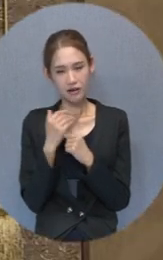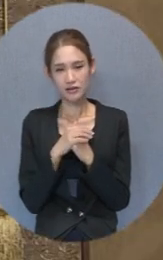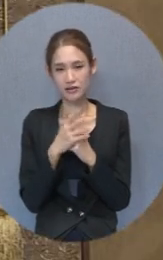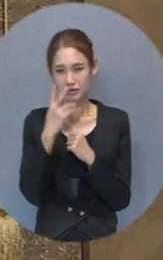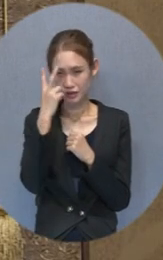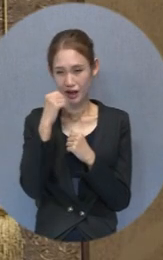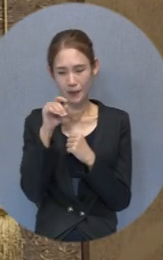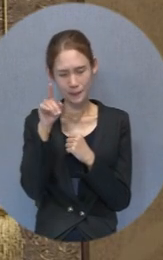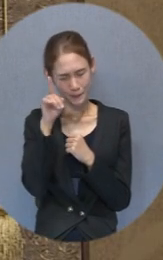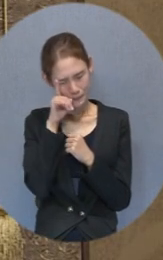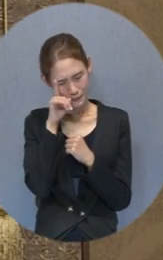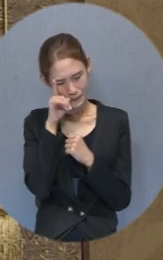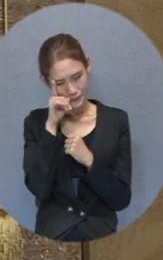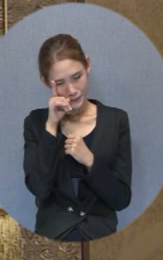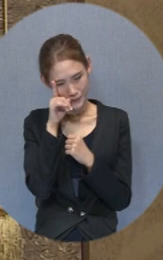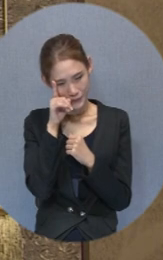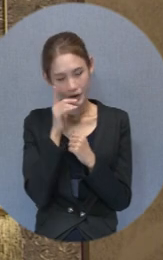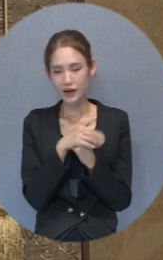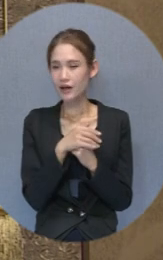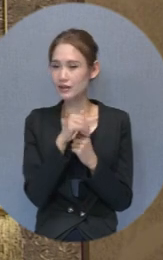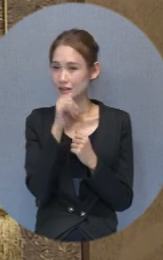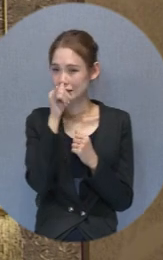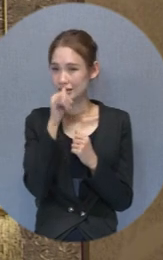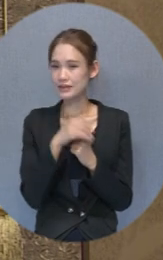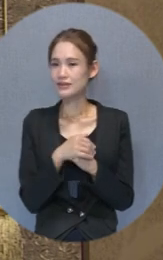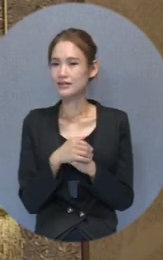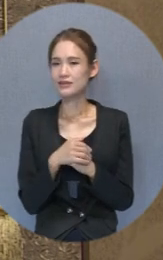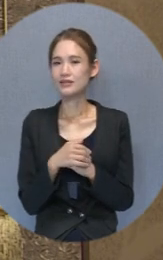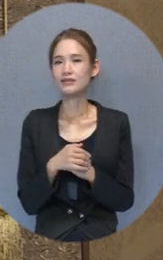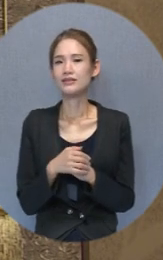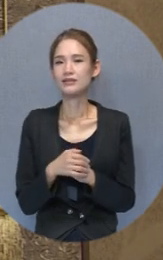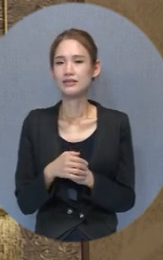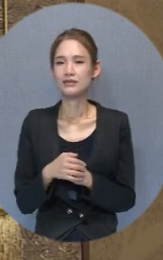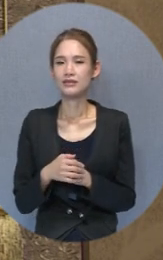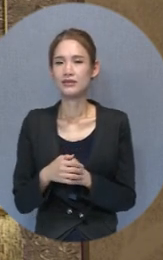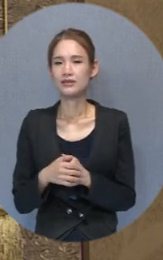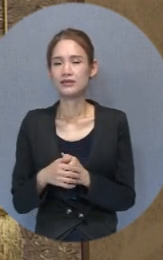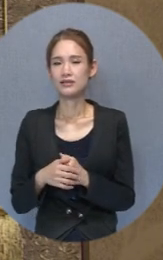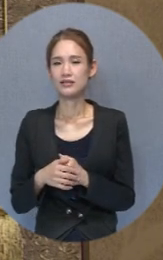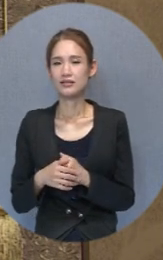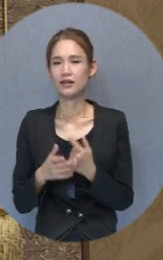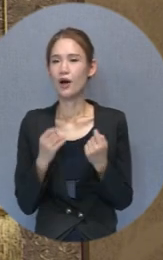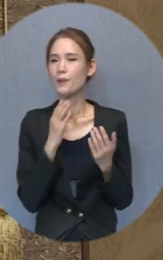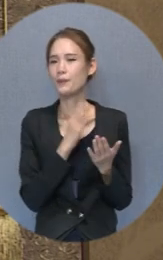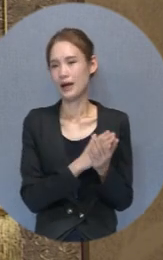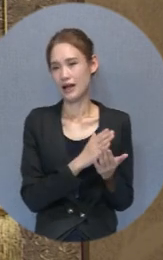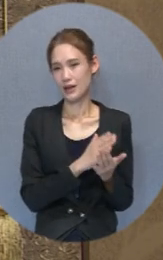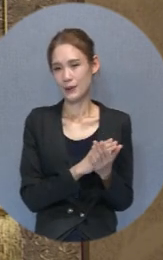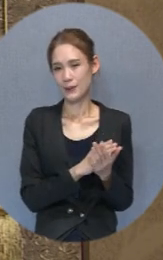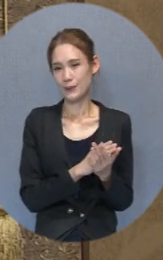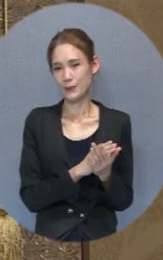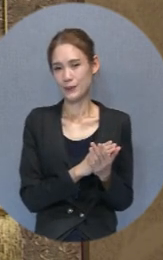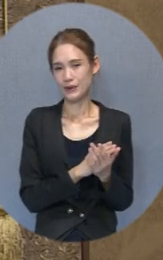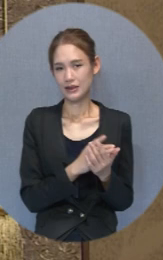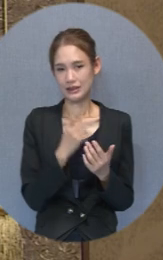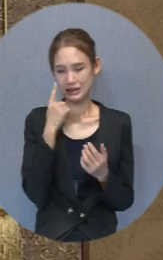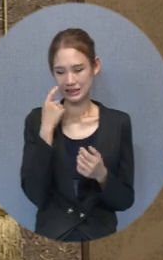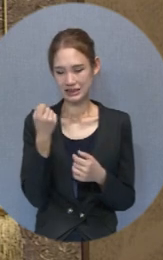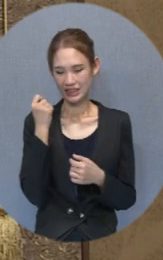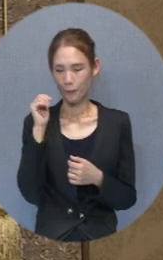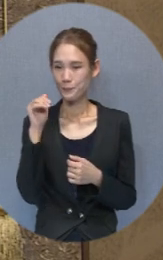전맹이라고 아예 안 보이시는 분이 계신데 네. 그런 사람보다는 약간 저시력이